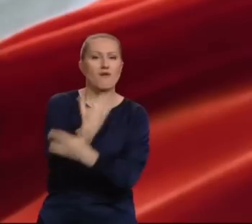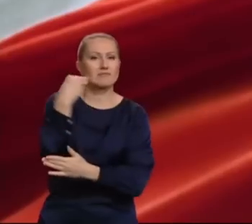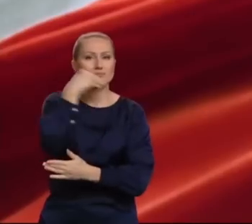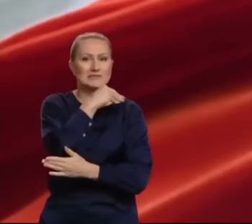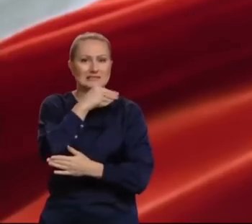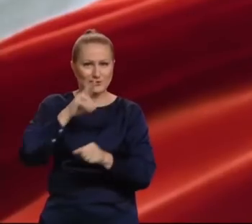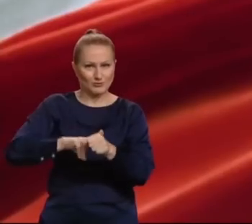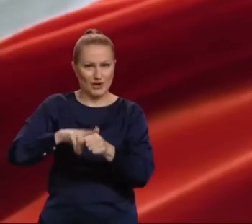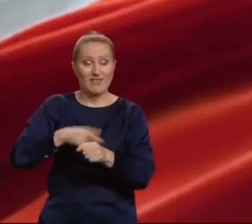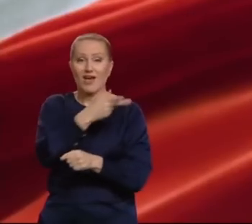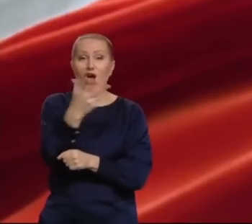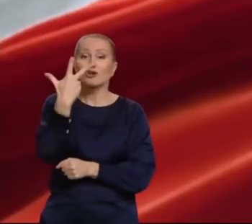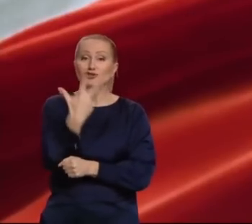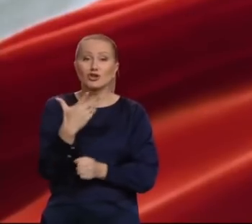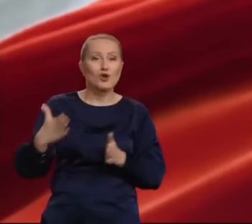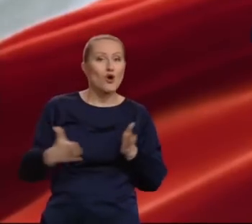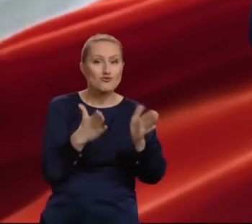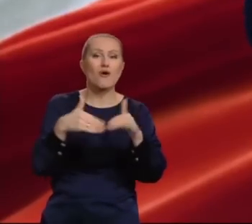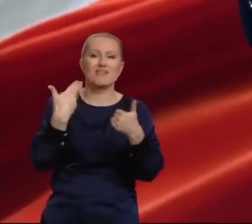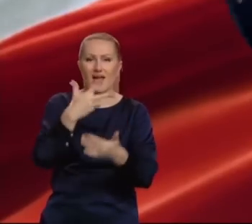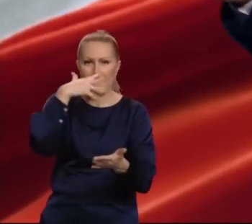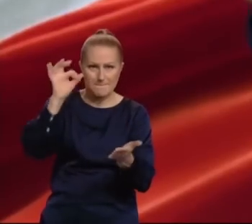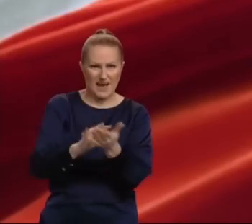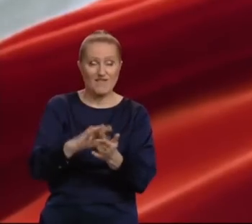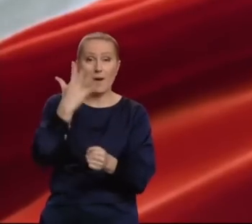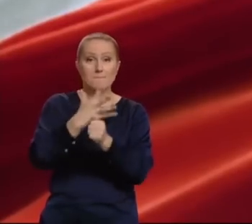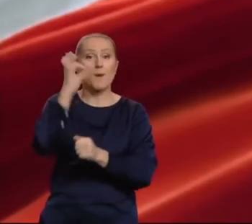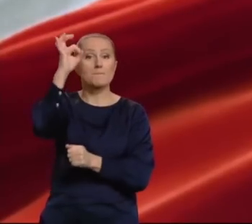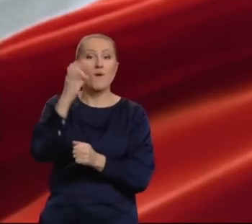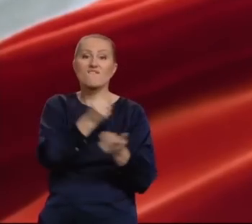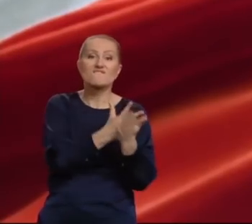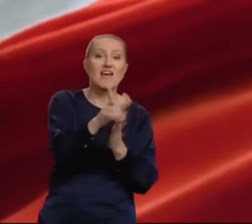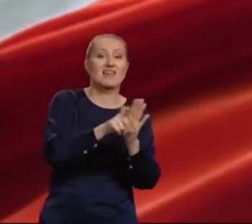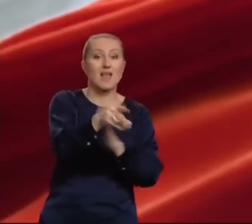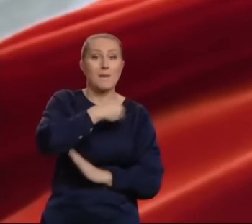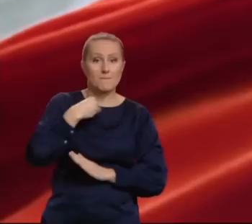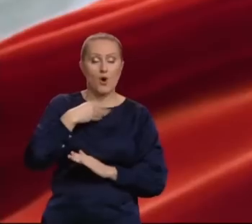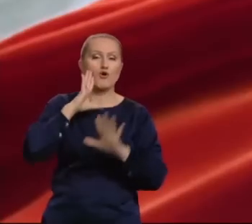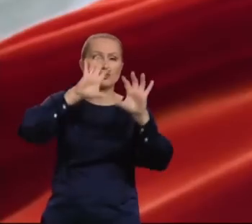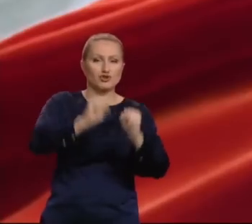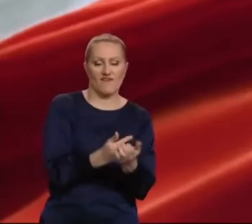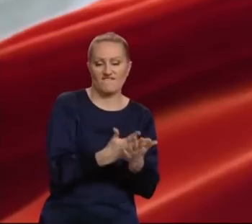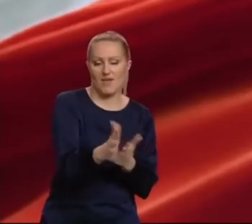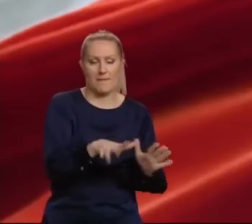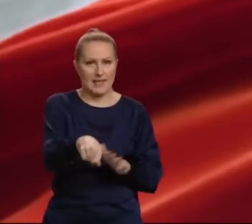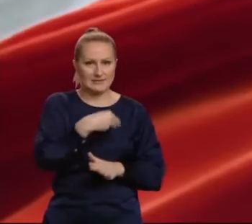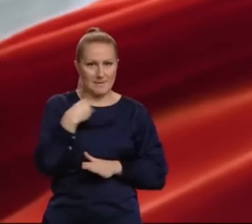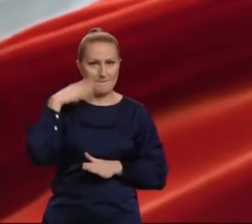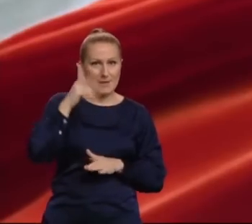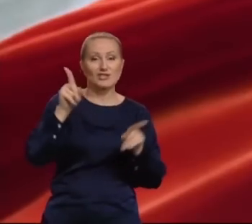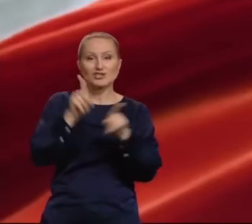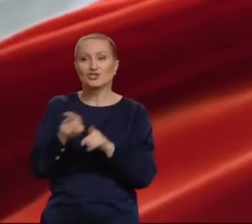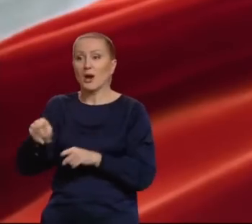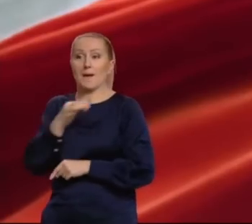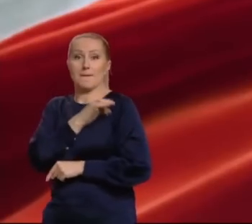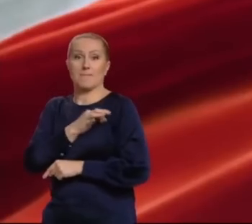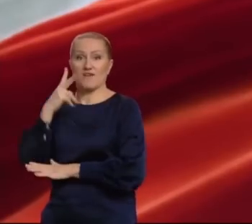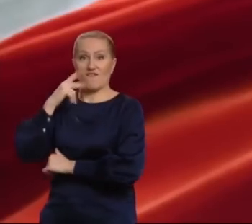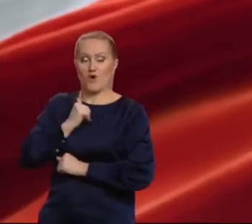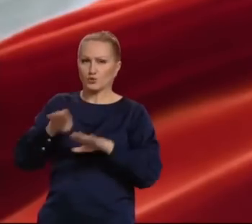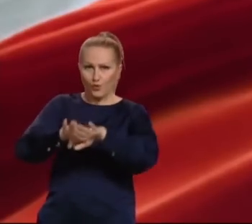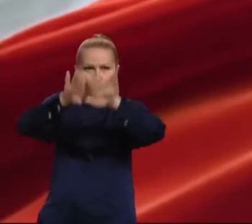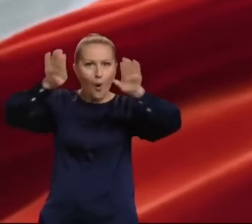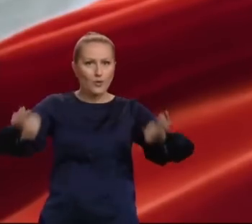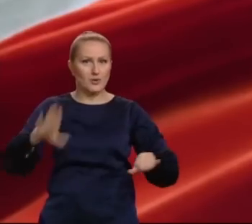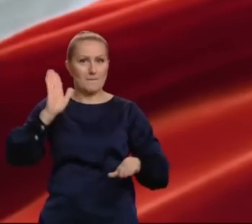droga gwarantuje, że 50% wydatków na obronność zostanie w kraju. Oraz to, że rozdzielimy partię od munduru, a